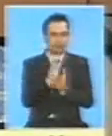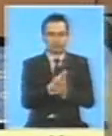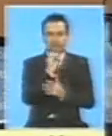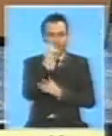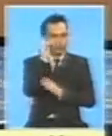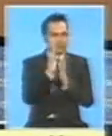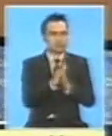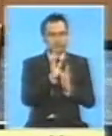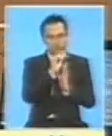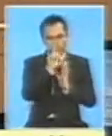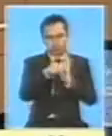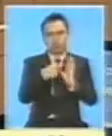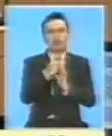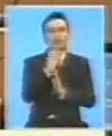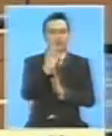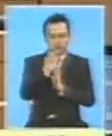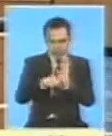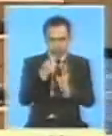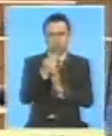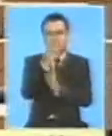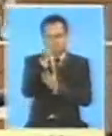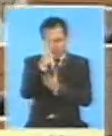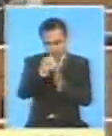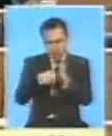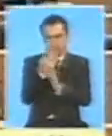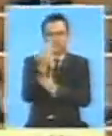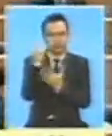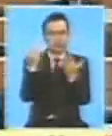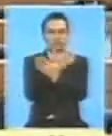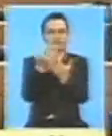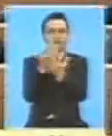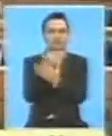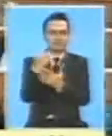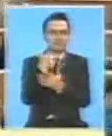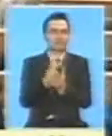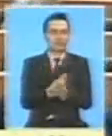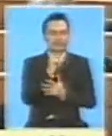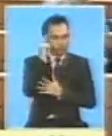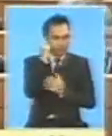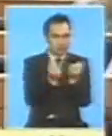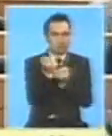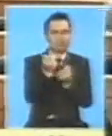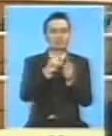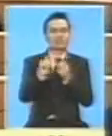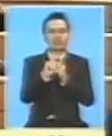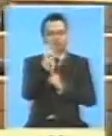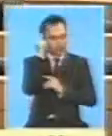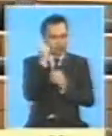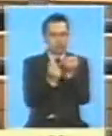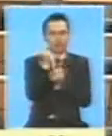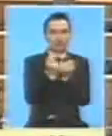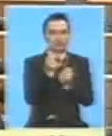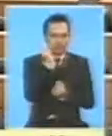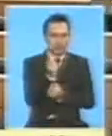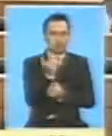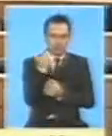ไม่เกิน8ชั่วโมงผัดละ4ชั่วโมง6ชั่วโมงอะไรเงี้ยคือถ้าใช้เกินแล้วเนี่ยติดเครื่องไม่ได้นะคนขับคนเดิมเนี่ยขับไม่ได้อะ